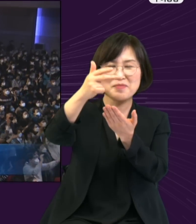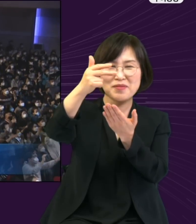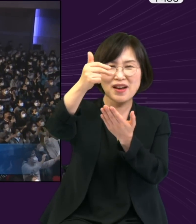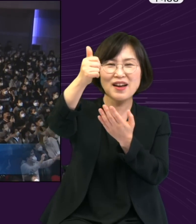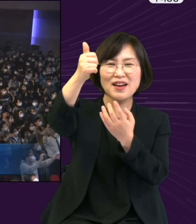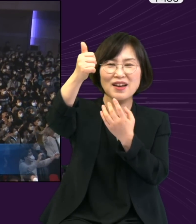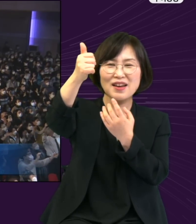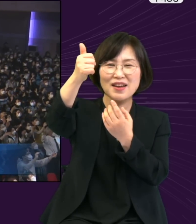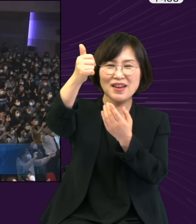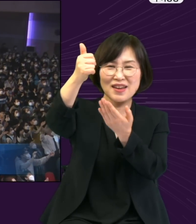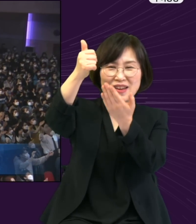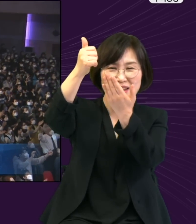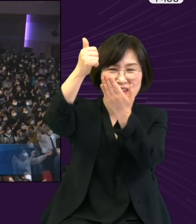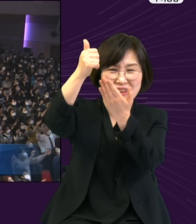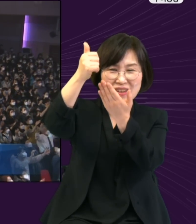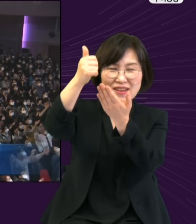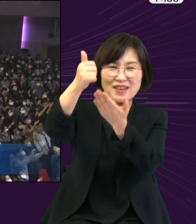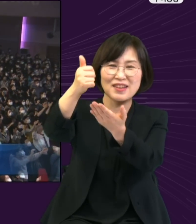주님께